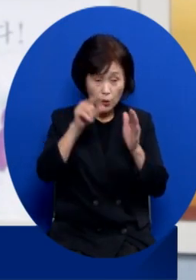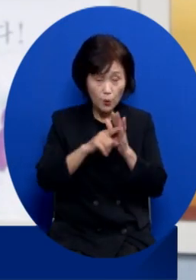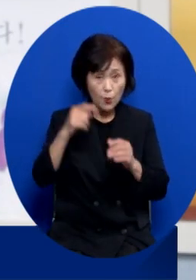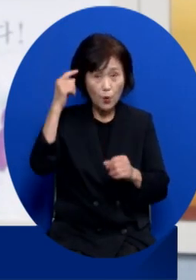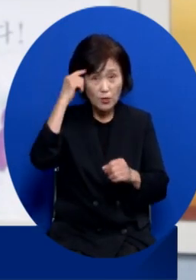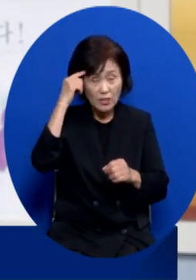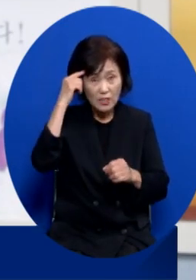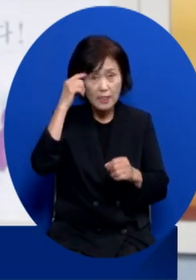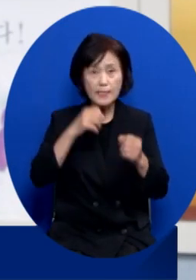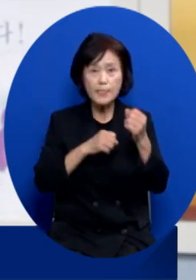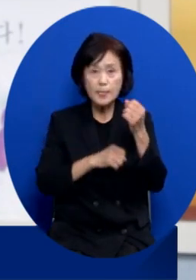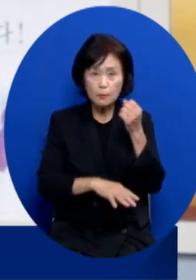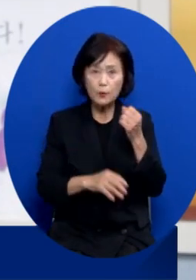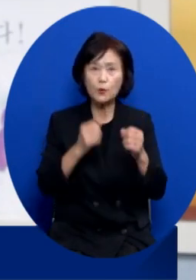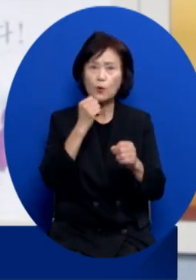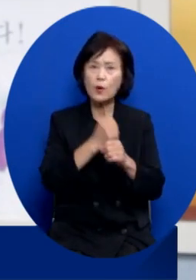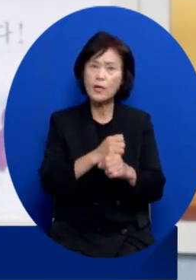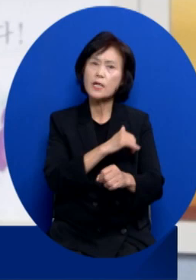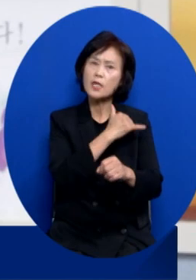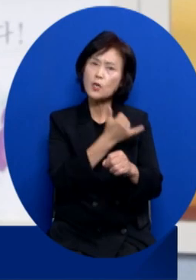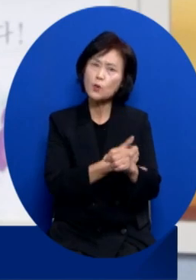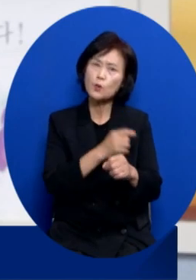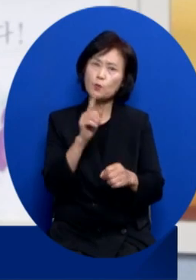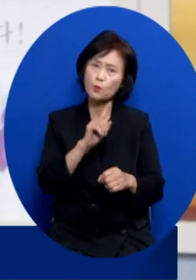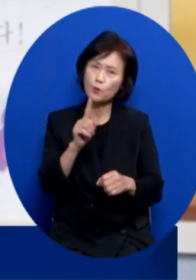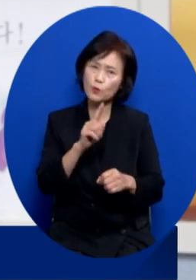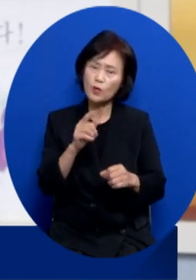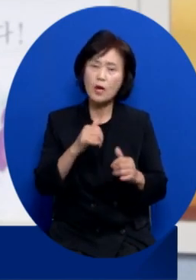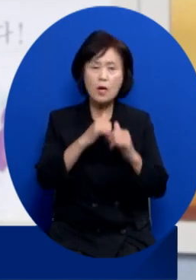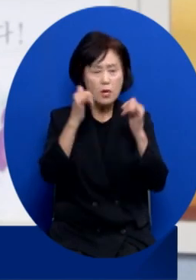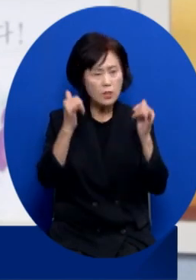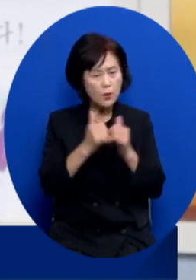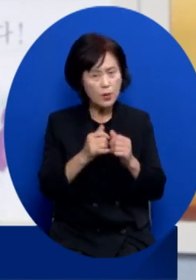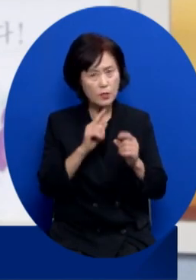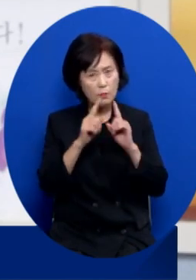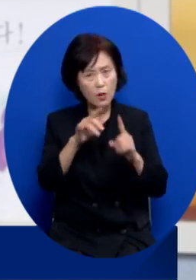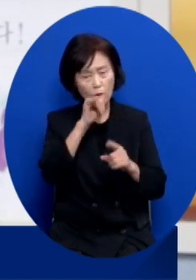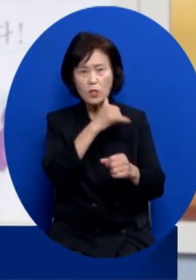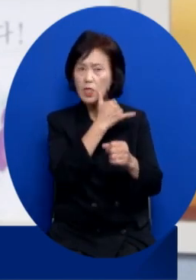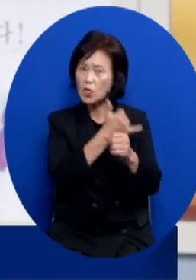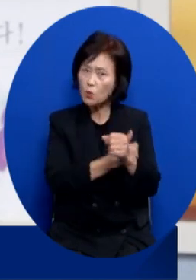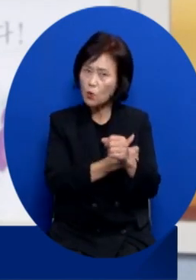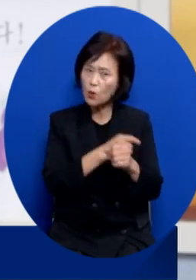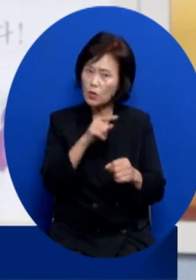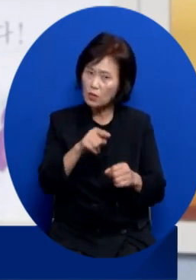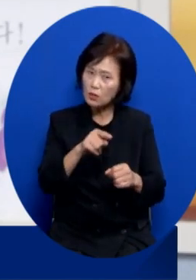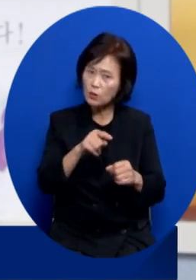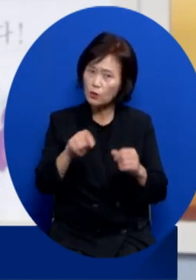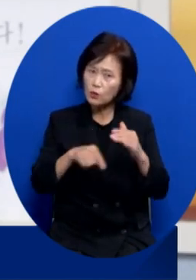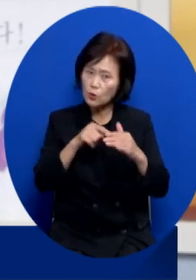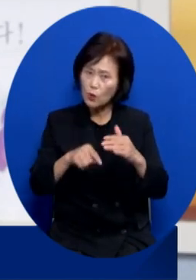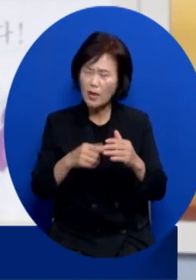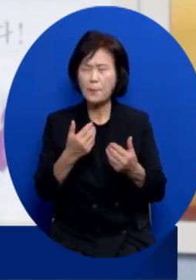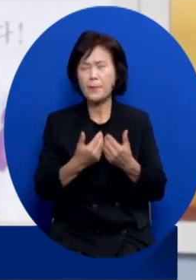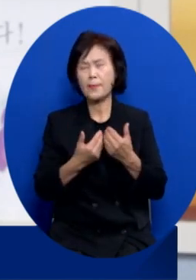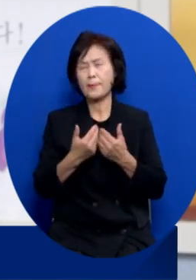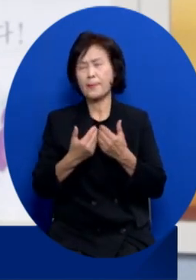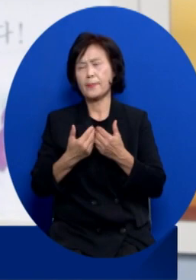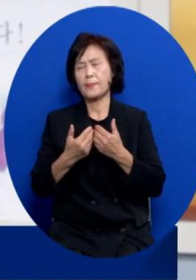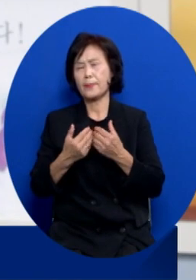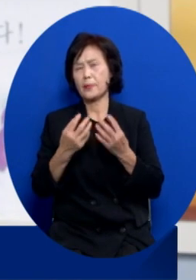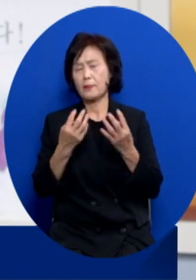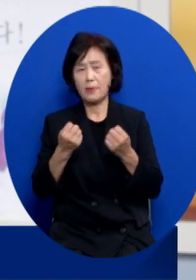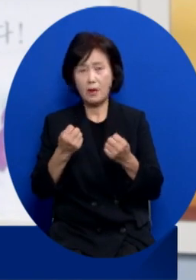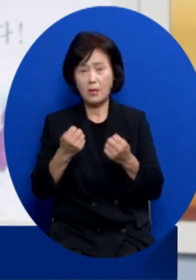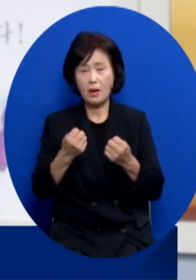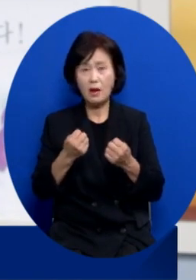인권은 무엇인가 하는 어 사회에서 말하는 인권과 부딪힘 속에 어 그런 갈등 가운데 또